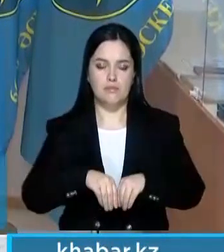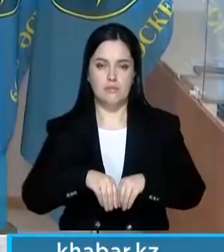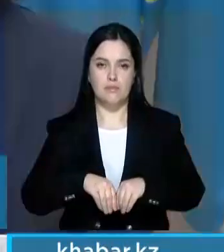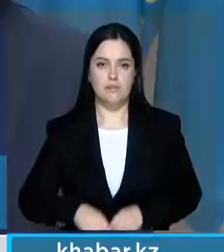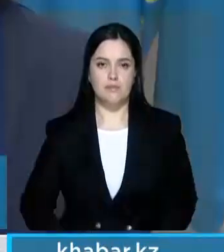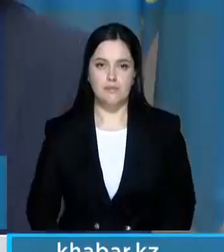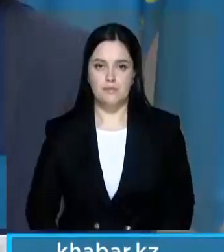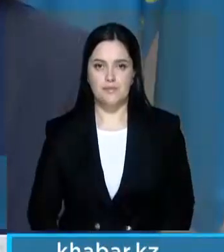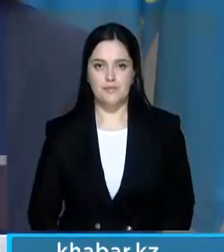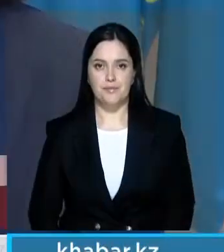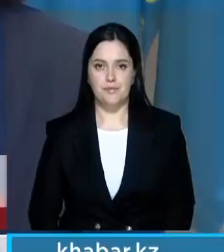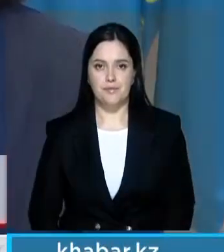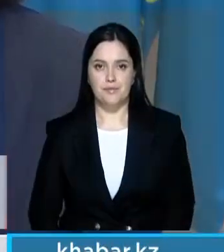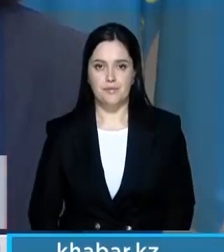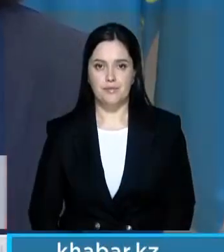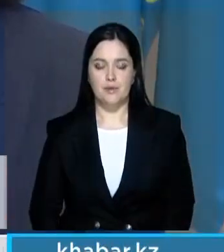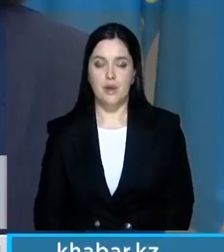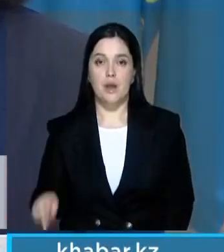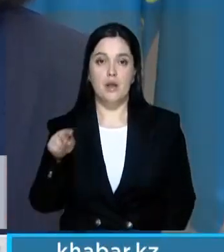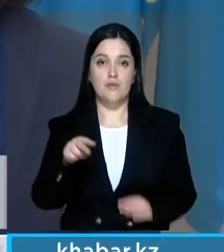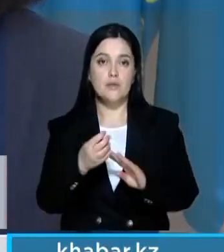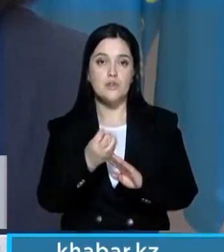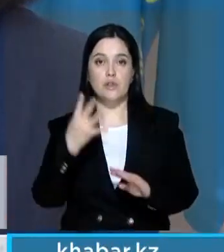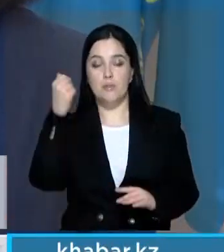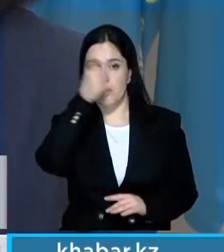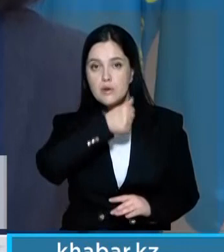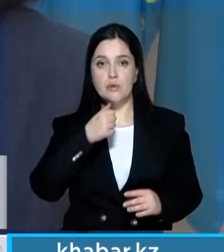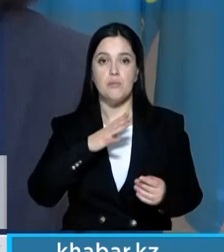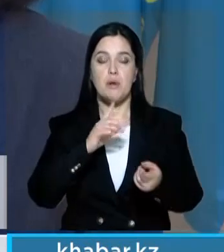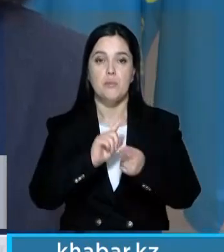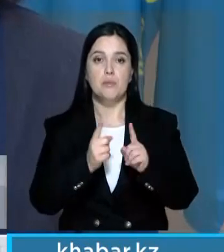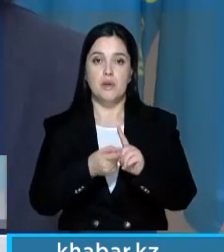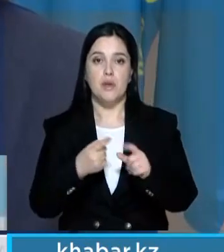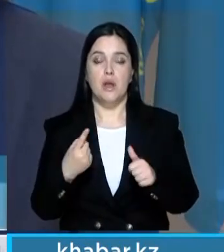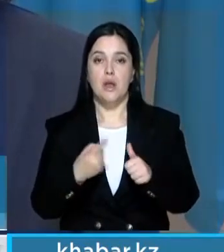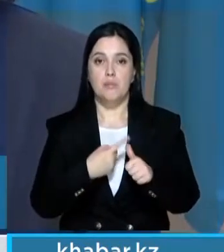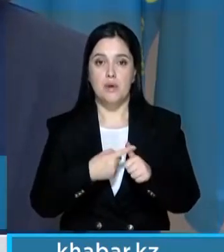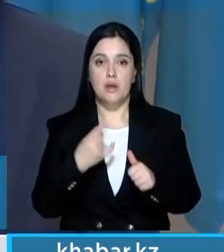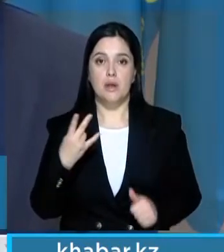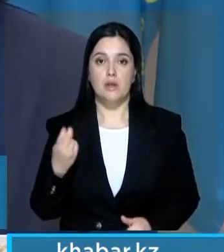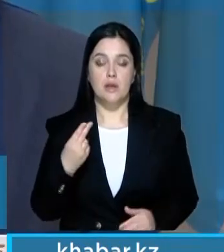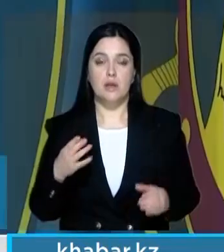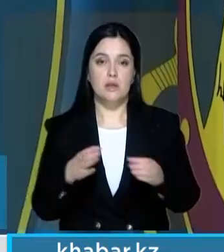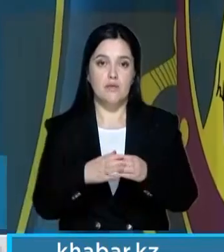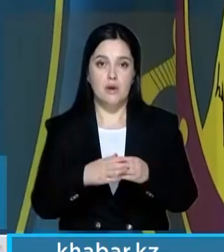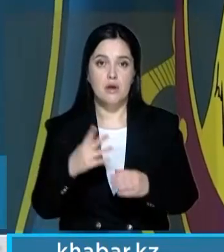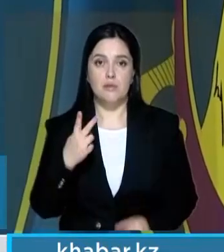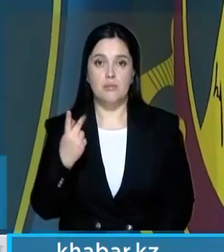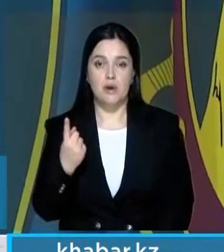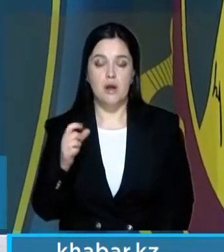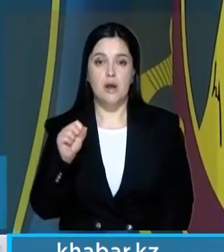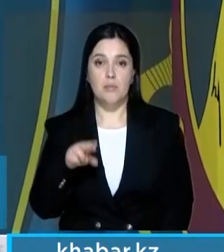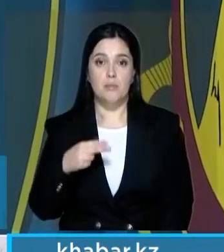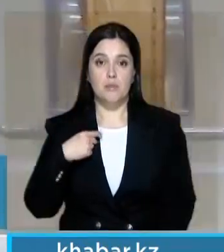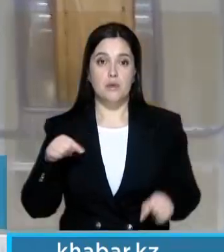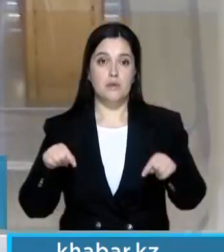В 2014 году внутренние войска были переименованы в Национальную гвардию 21 апреля. Мы с вами находимся